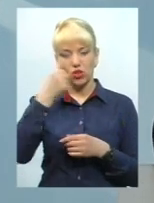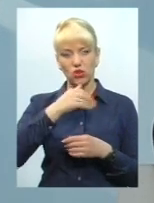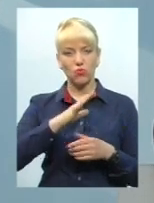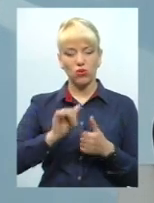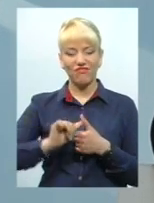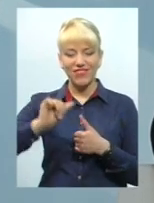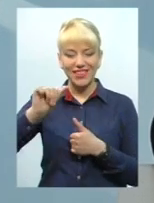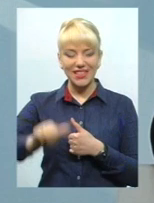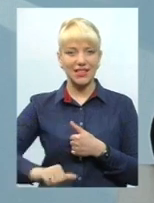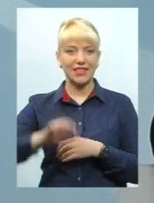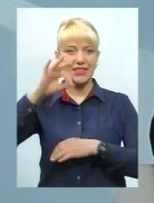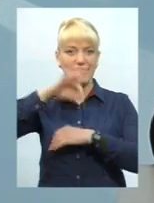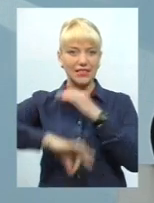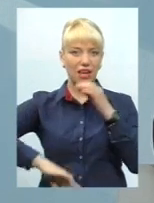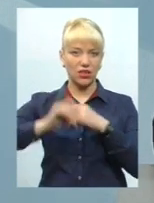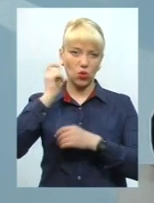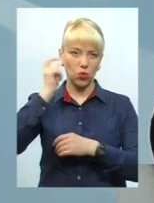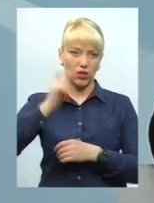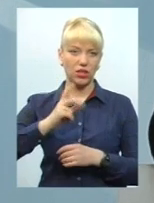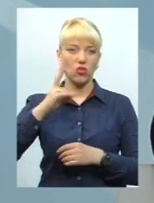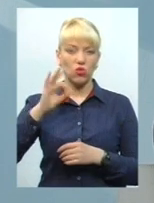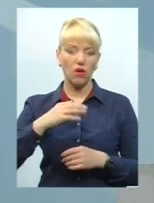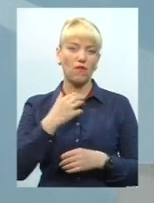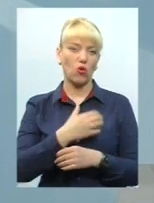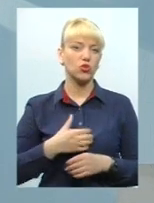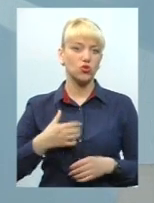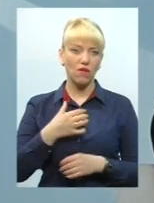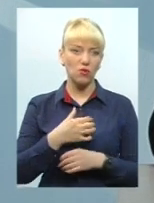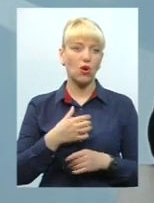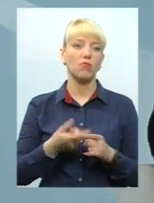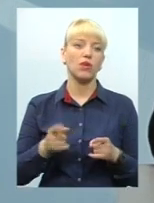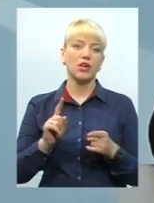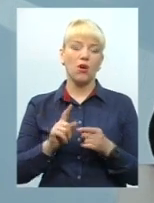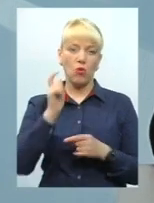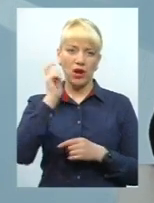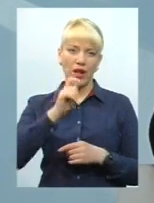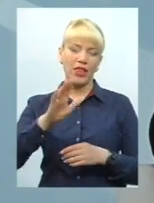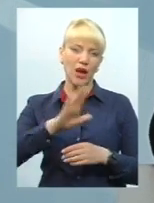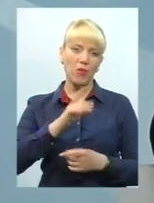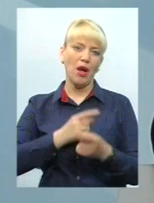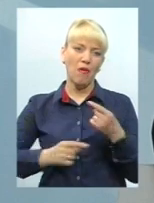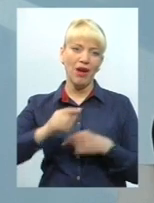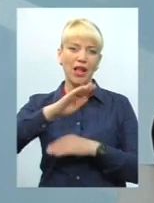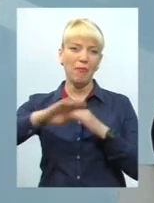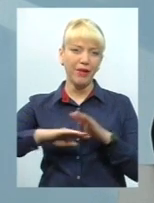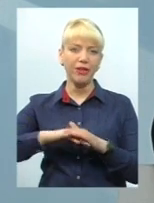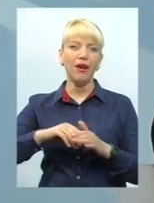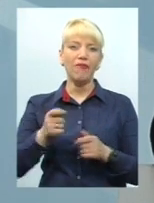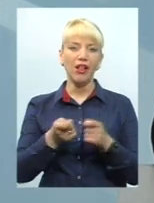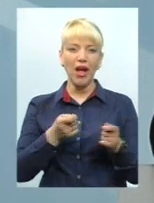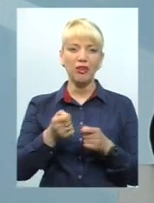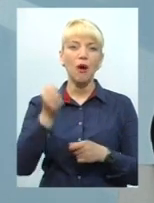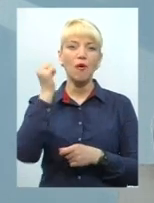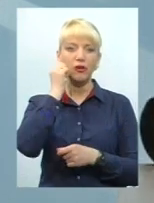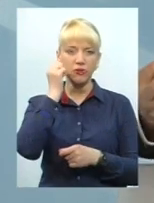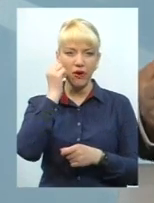відділилася частина Західної України. От, але в основному, значить, Україна була повернута під владу московських більшовиків, значить,